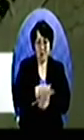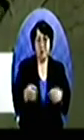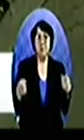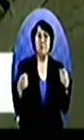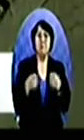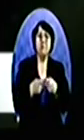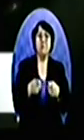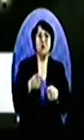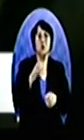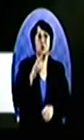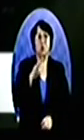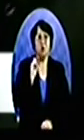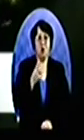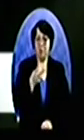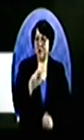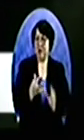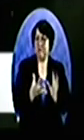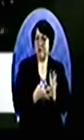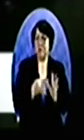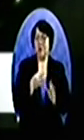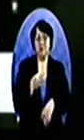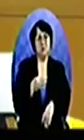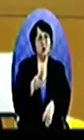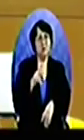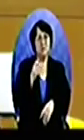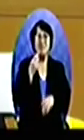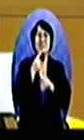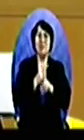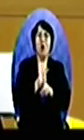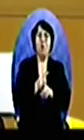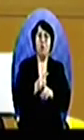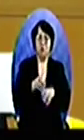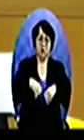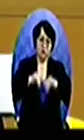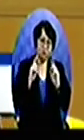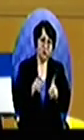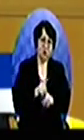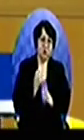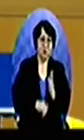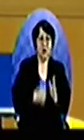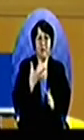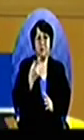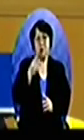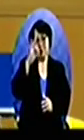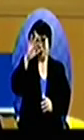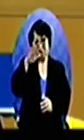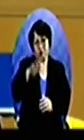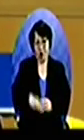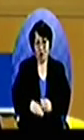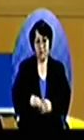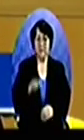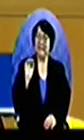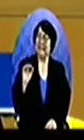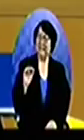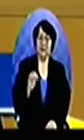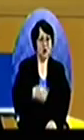дагуу хүчин төгөлдөр шийдвэрийг манай улс биелүүлэх үүрэгтэй байжээ. Тэр 51-ээс өшөө доошо бууруулах гэж бол нэлээд үздсэн, гэхдээ 40 сая